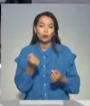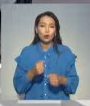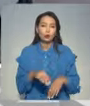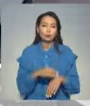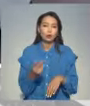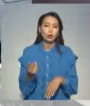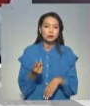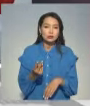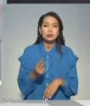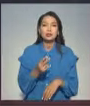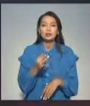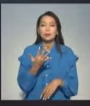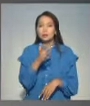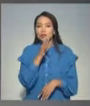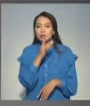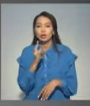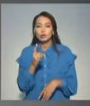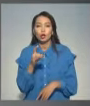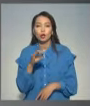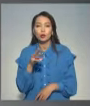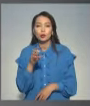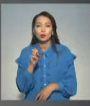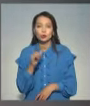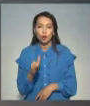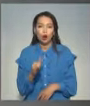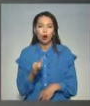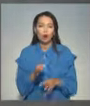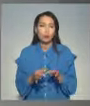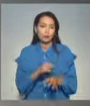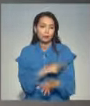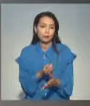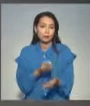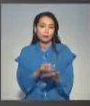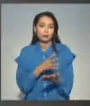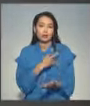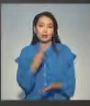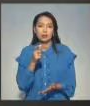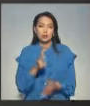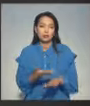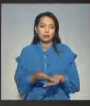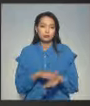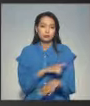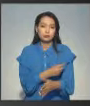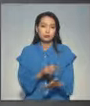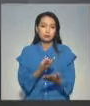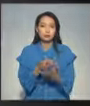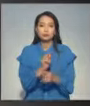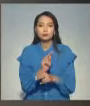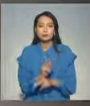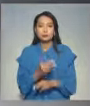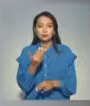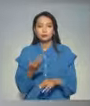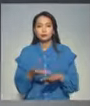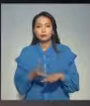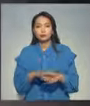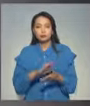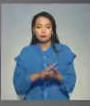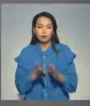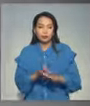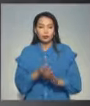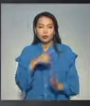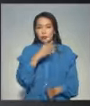олардың 5 жастағы баласы Хромтау аудандық ауруханасына жеткізілген. Екі адам қазір жан сақтау бөлімінде жатыр. Дәрігерлер олардың жағдайы